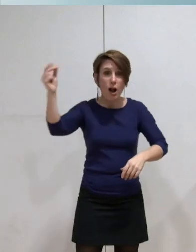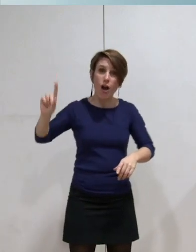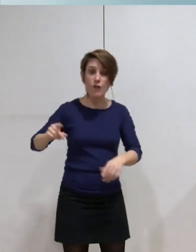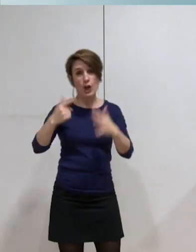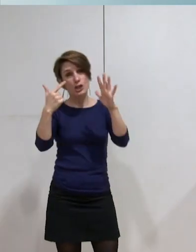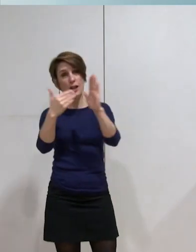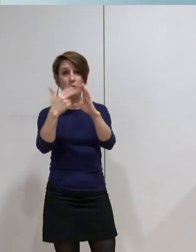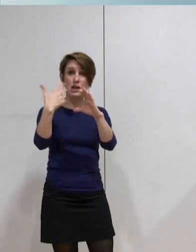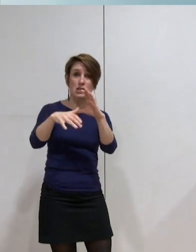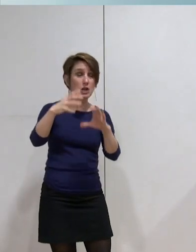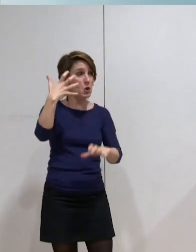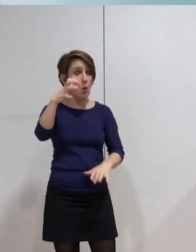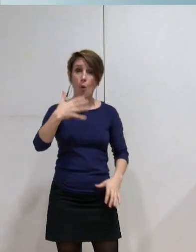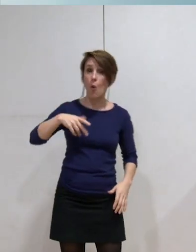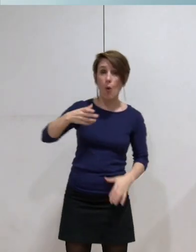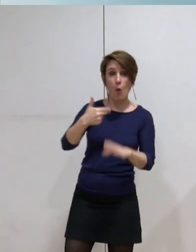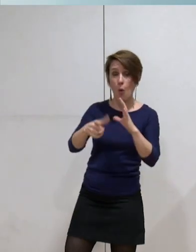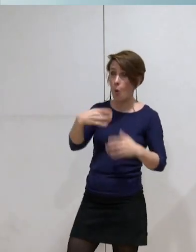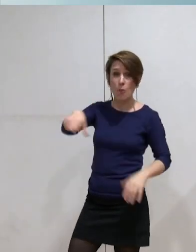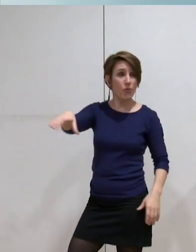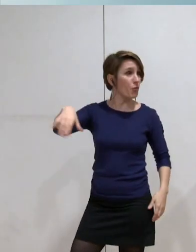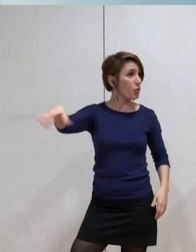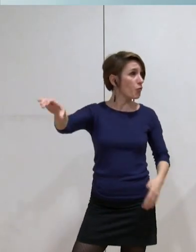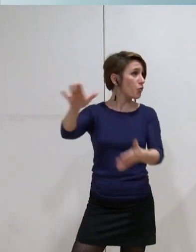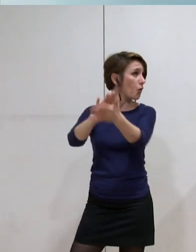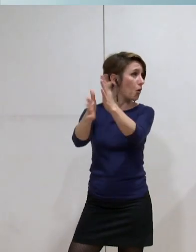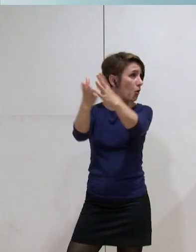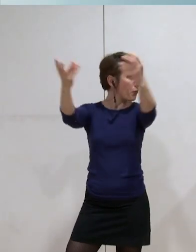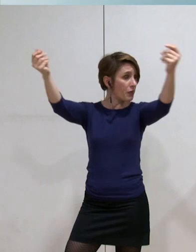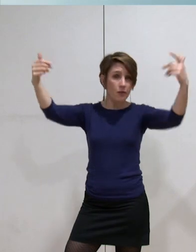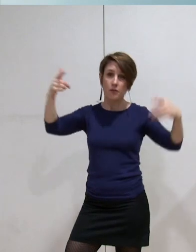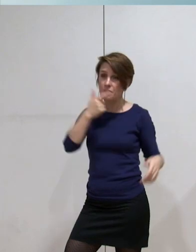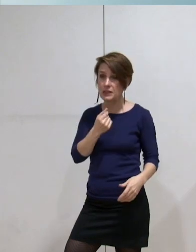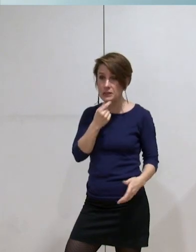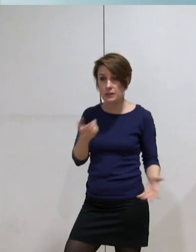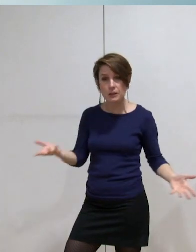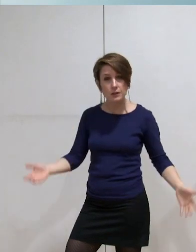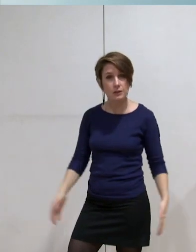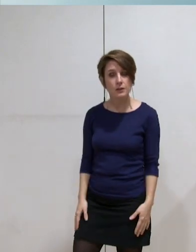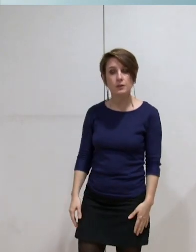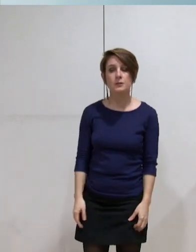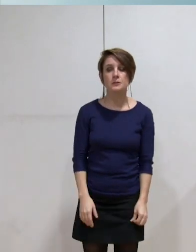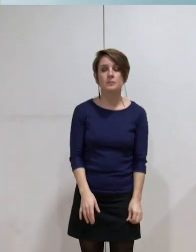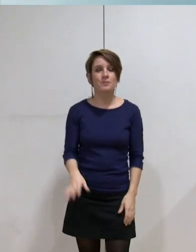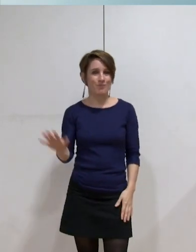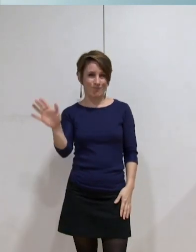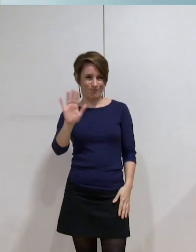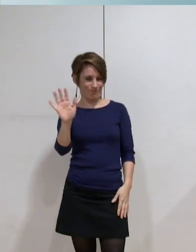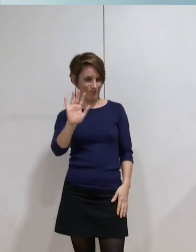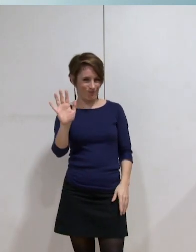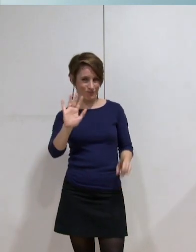mais que voulez-vous c'est beau c'est grand c'est généreux la commune de Grenoble non nous finançons ces